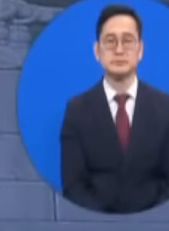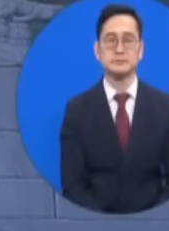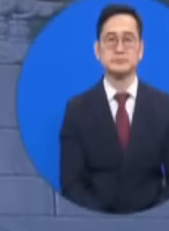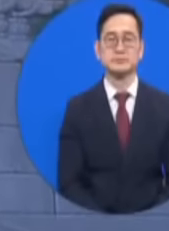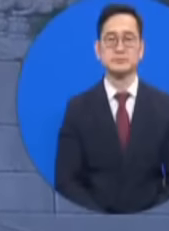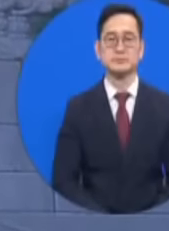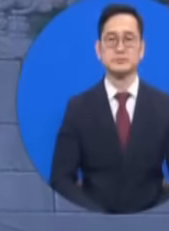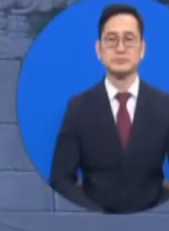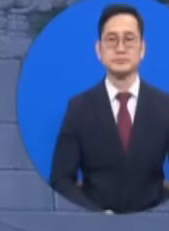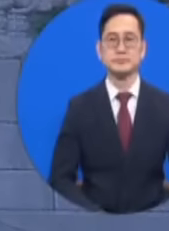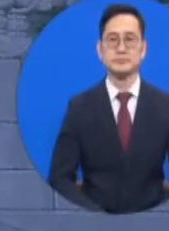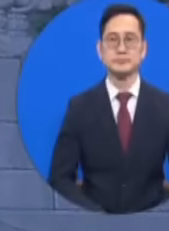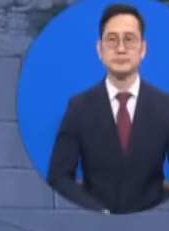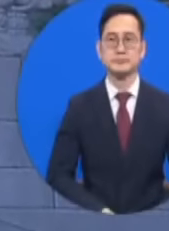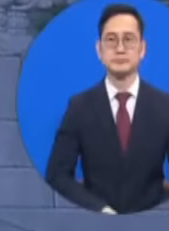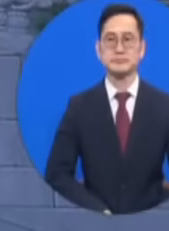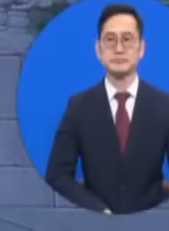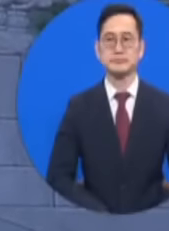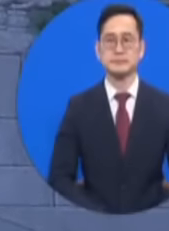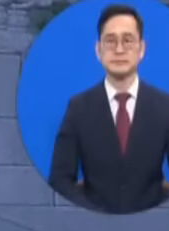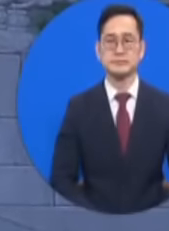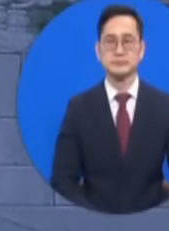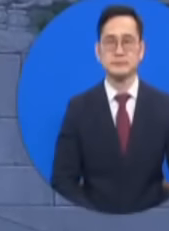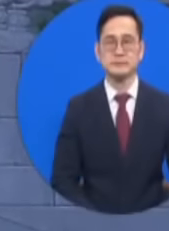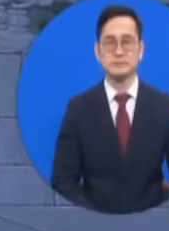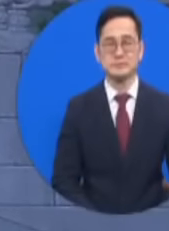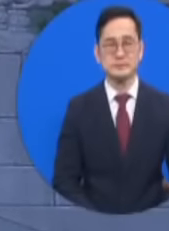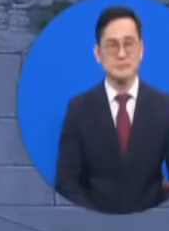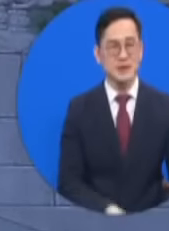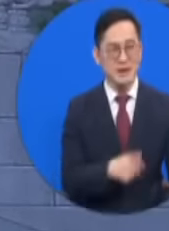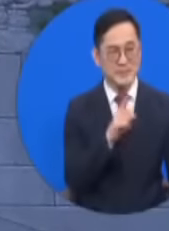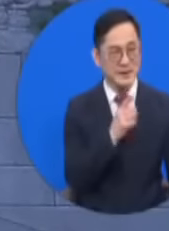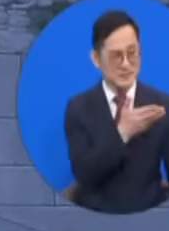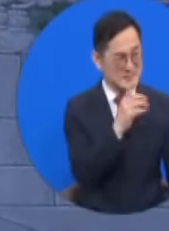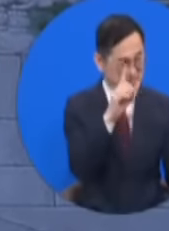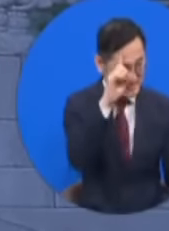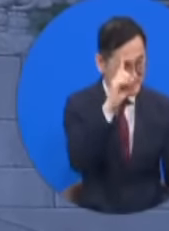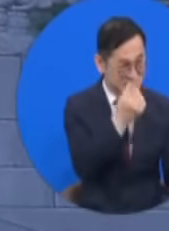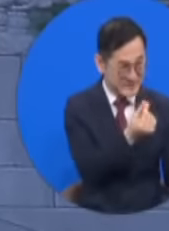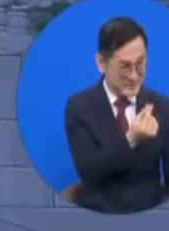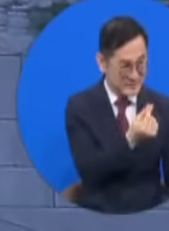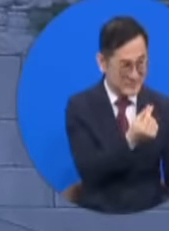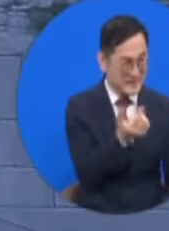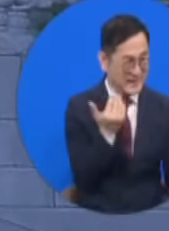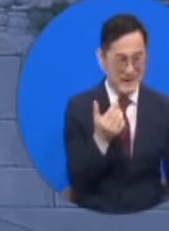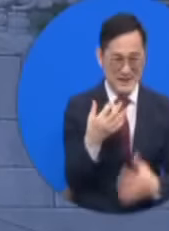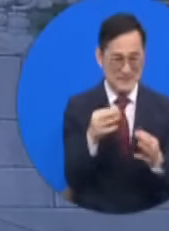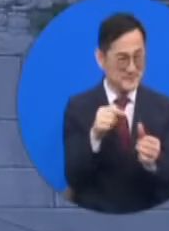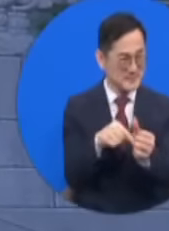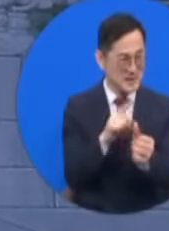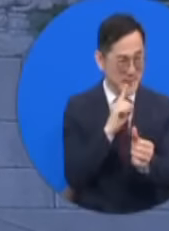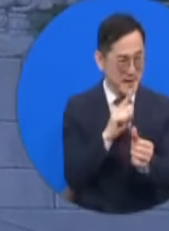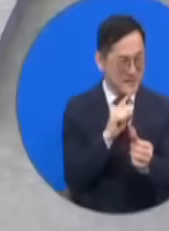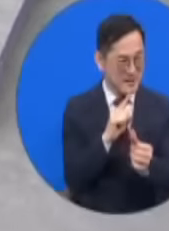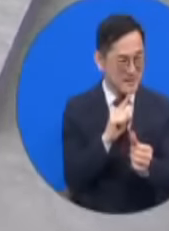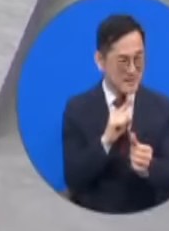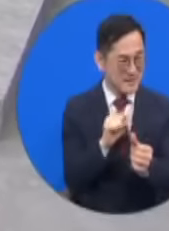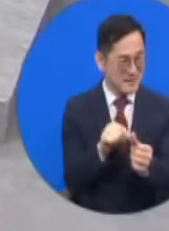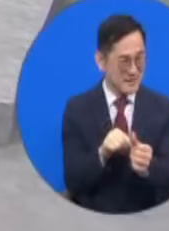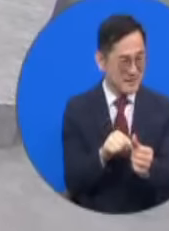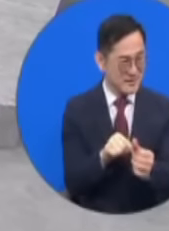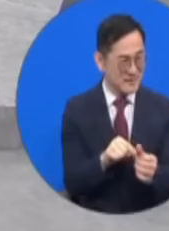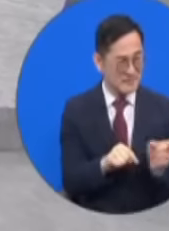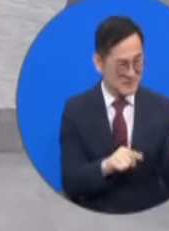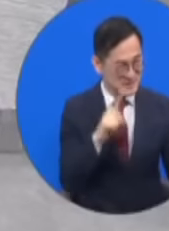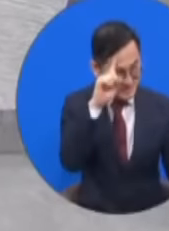이런 발언들이 우리 여선호 행정관 한 번도 스트레스 받게 할 것 같은데 아까 김준혁 후보자 발언에 대해서 제가 질문을